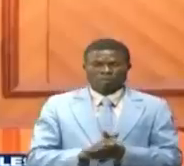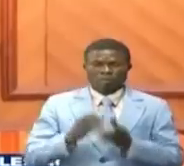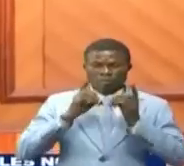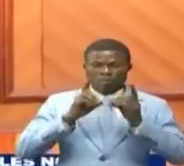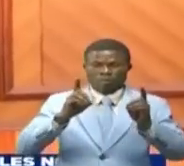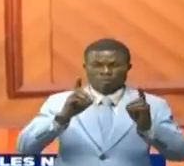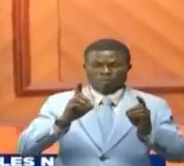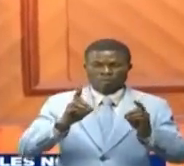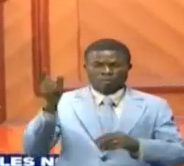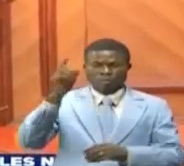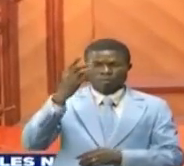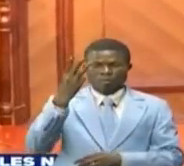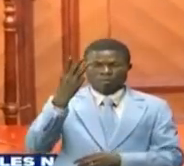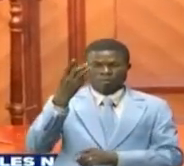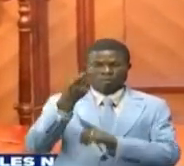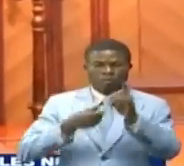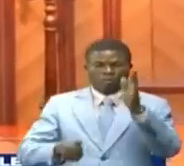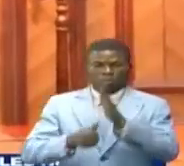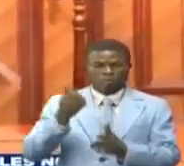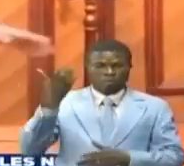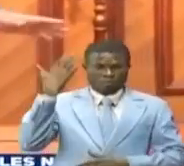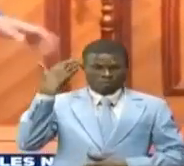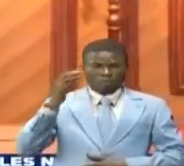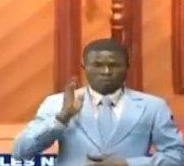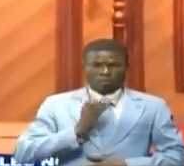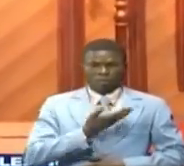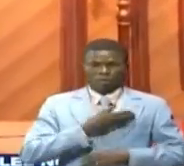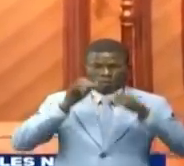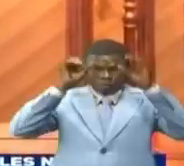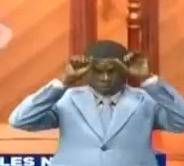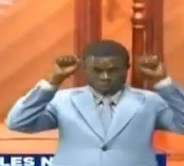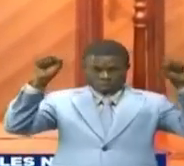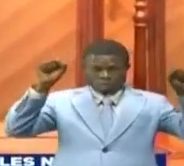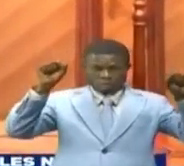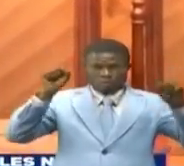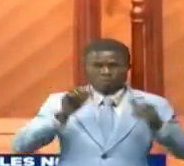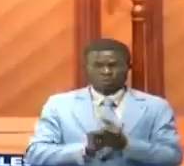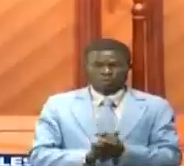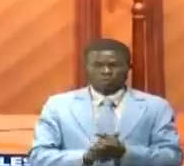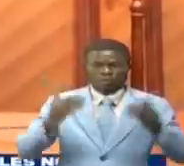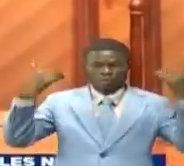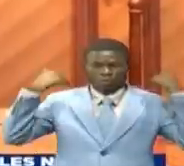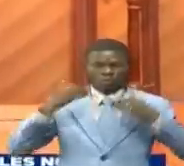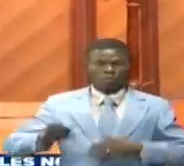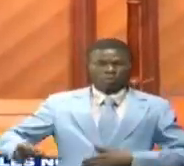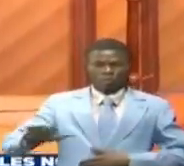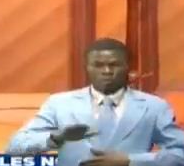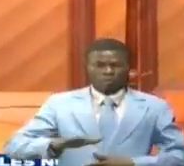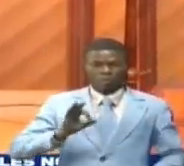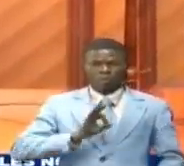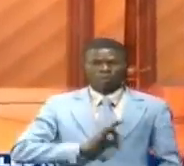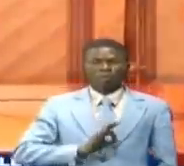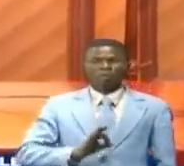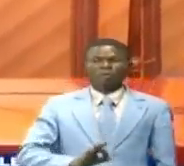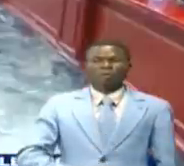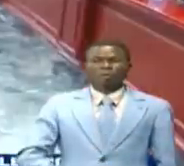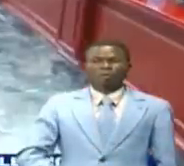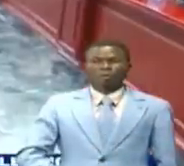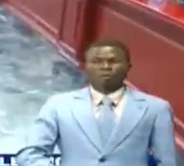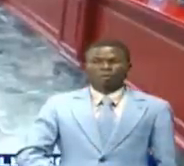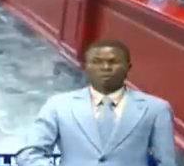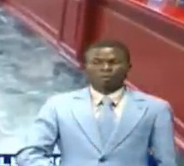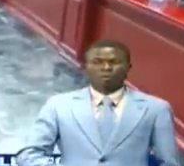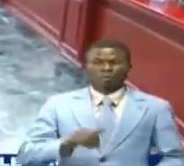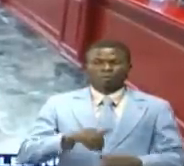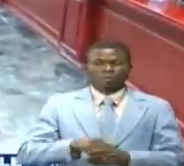du 3 novembre dernier, le président de la République, garant de l'unité nationale, Félix Antoine Tshisekedi Tshilombo, a, dans